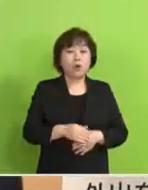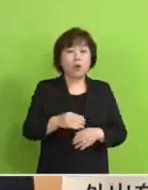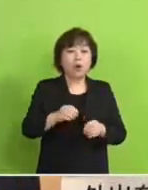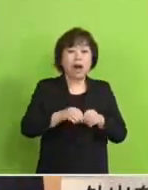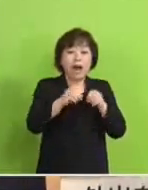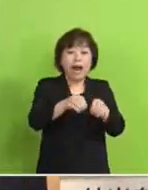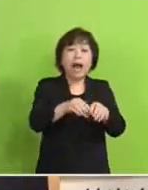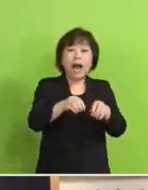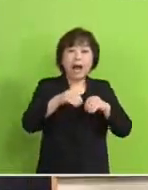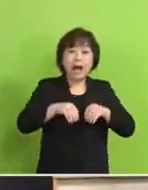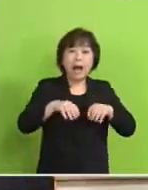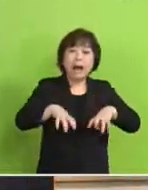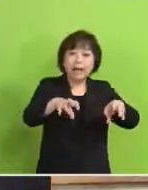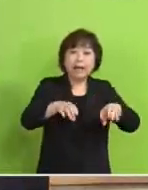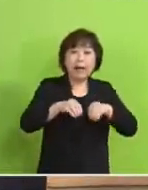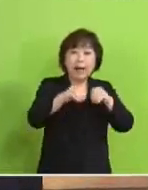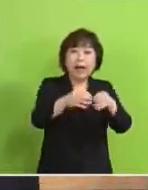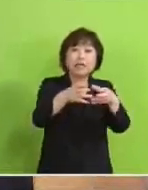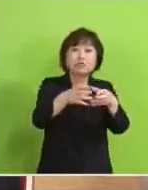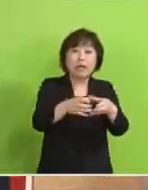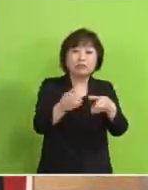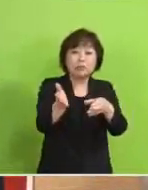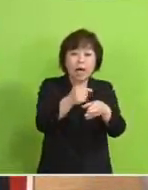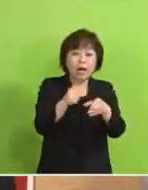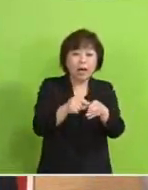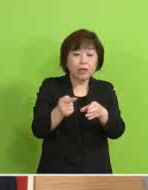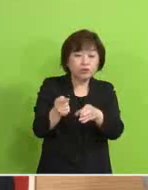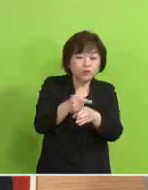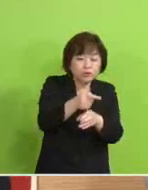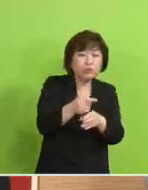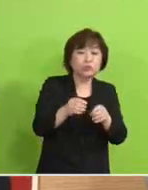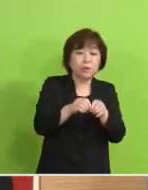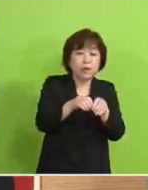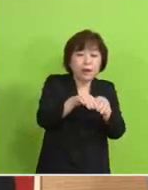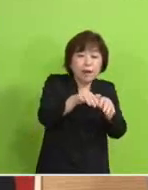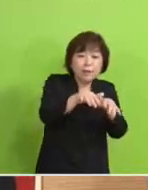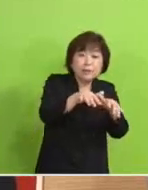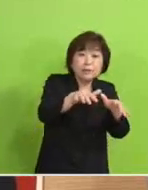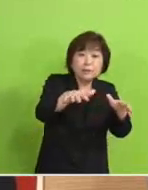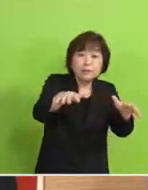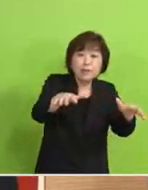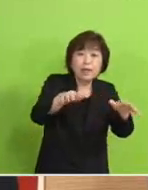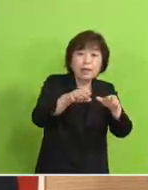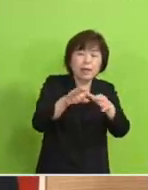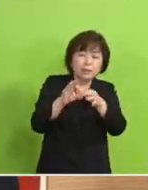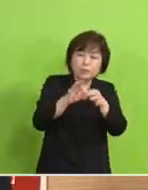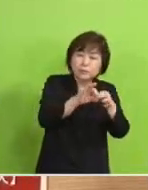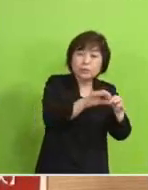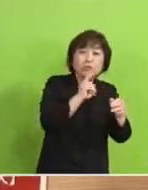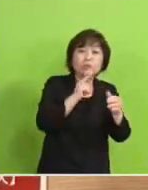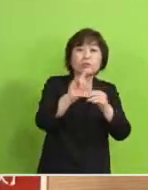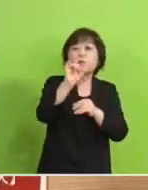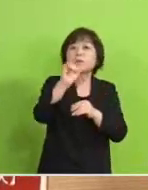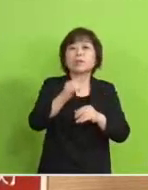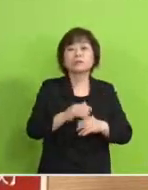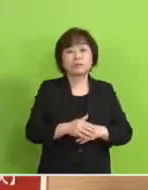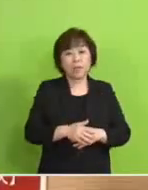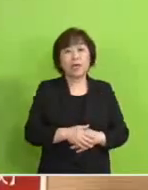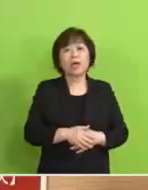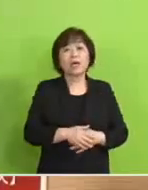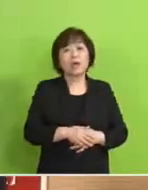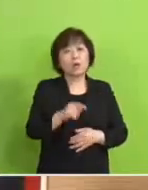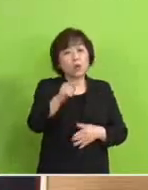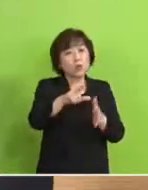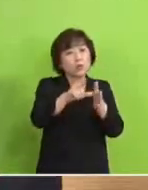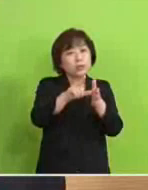繁華街クラスターからずっと感染が継続していたものではなくて、